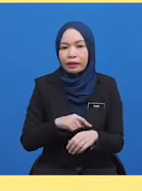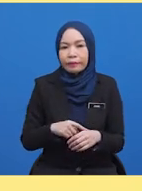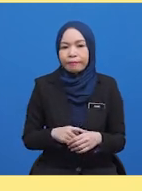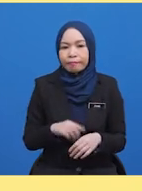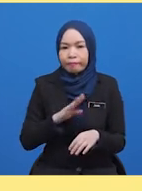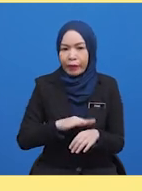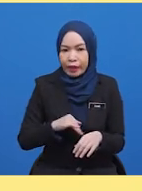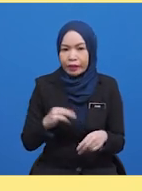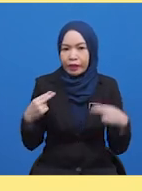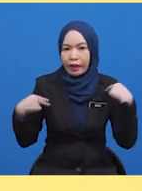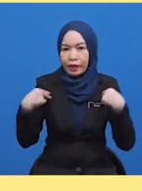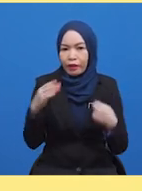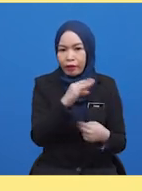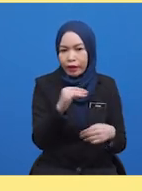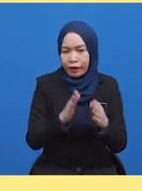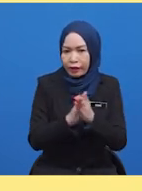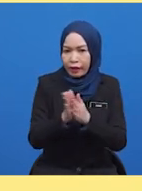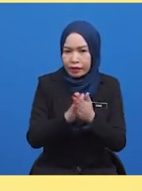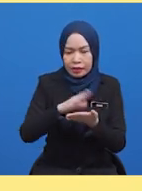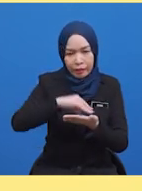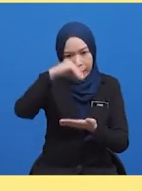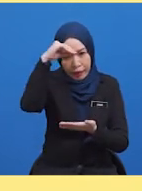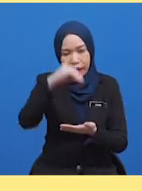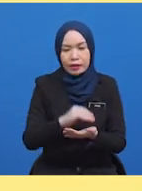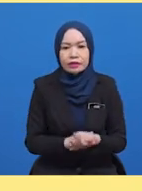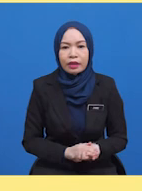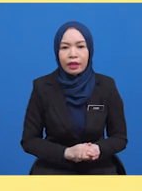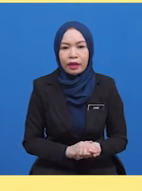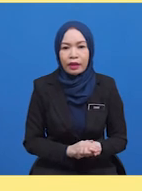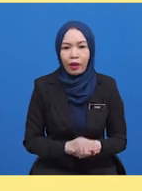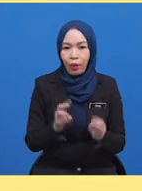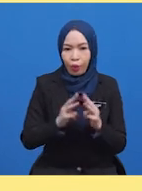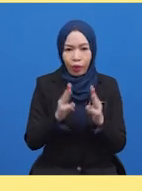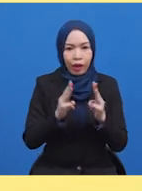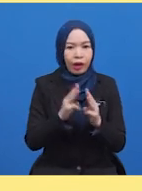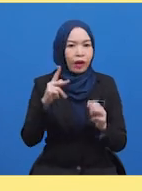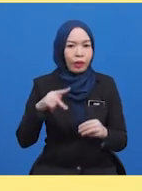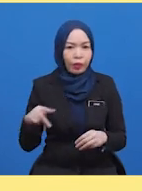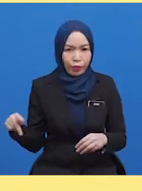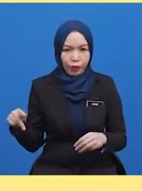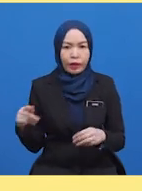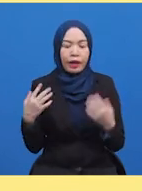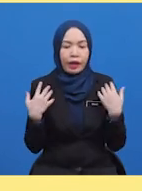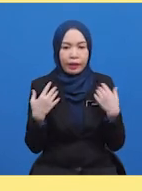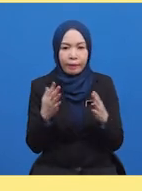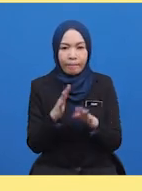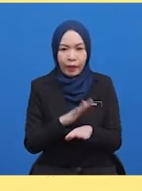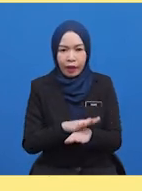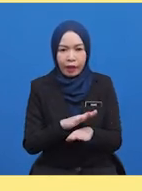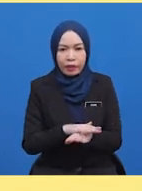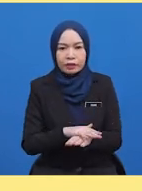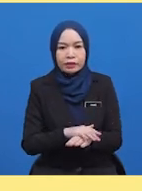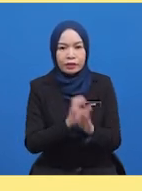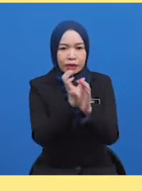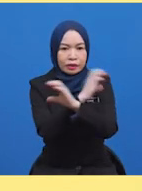latar masyarakat yang Rajin menimba ilmu pengetahuan walaupun menempuh pelbagai